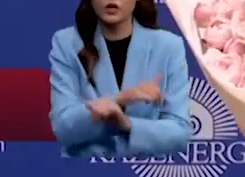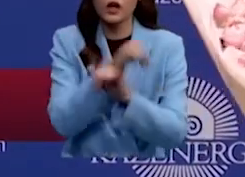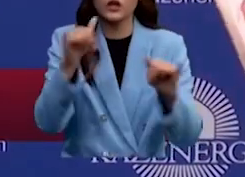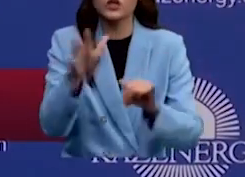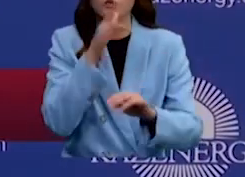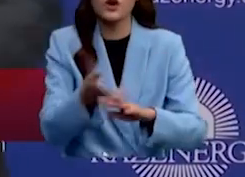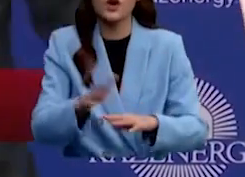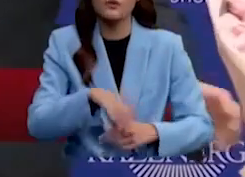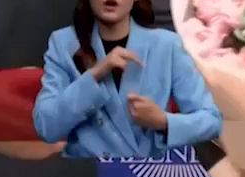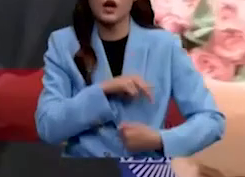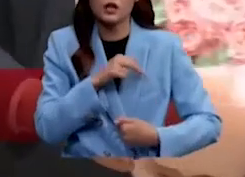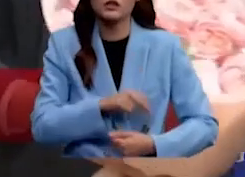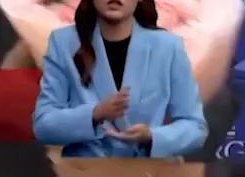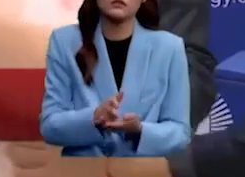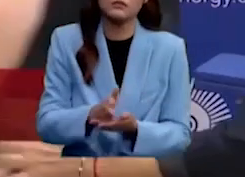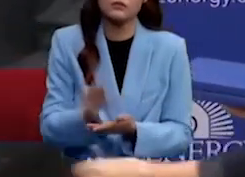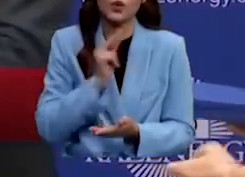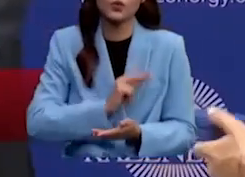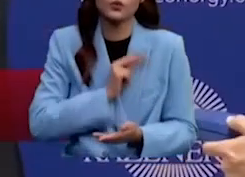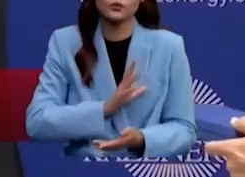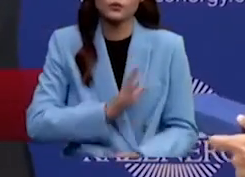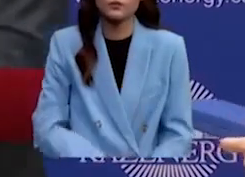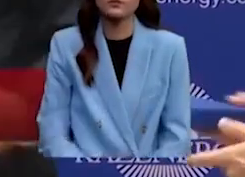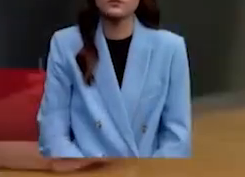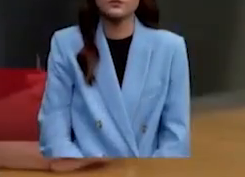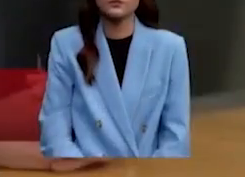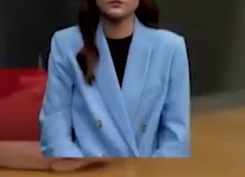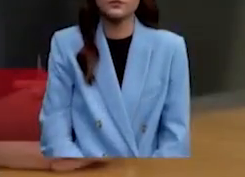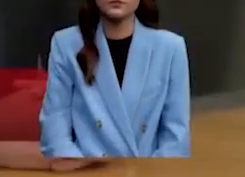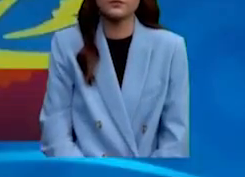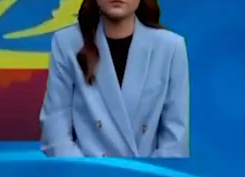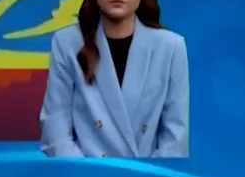ауыр қызметте талмай еңбек етіп келеді.